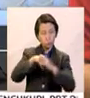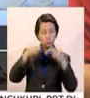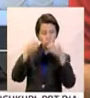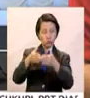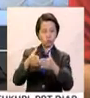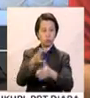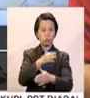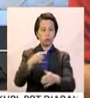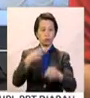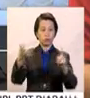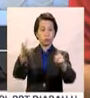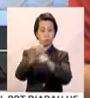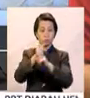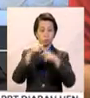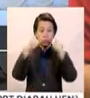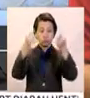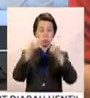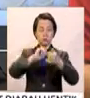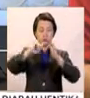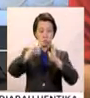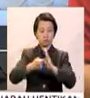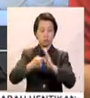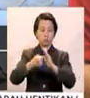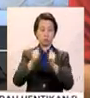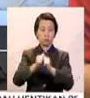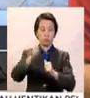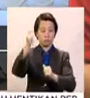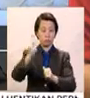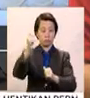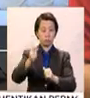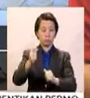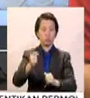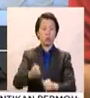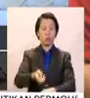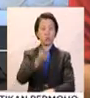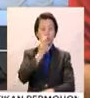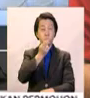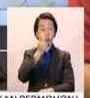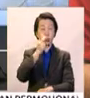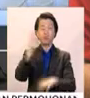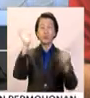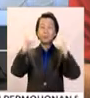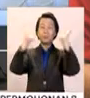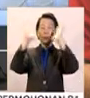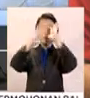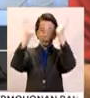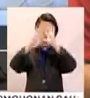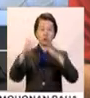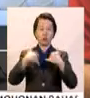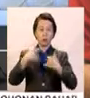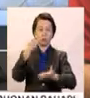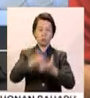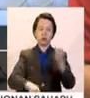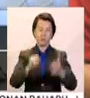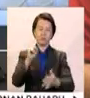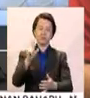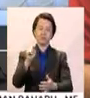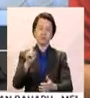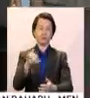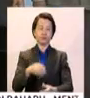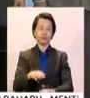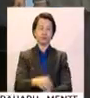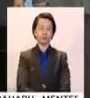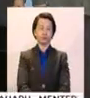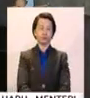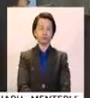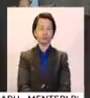going to be cheap, and to upgrade a lot of tandas with a smoke detector will be quite costly and a bit